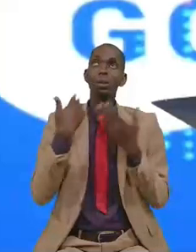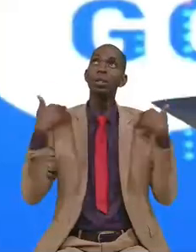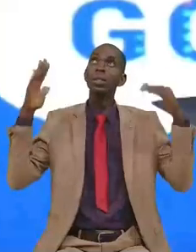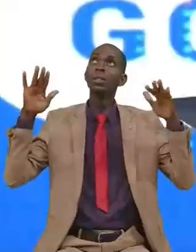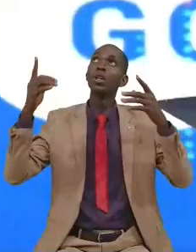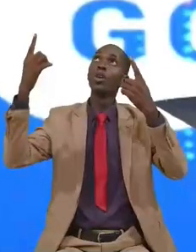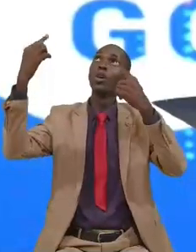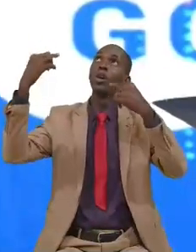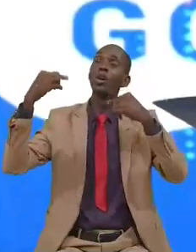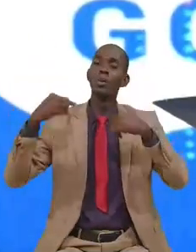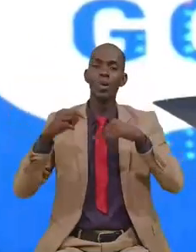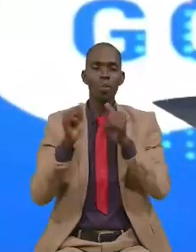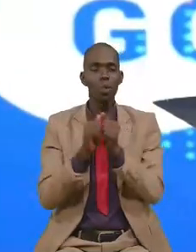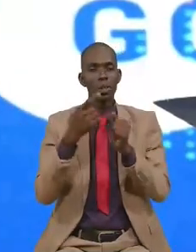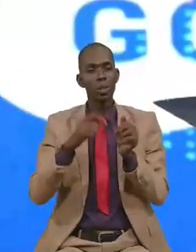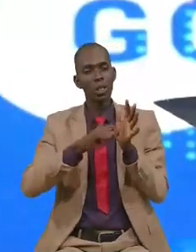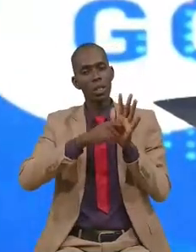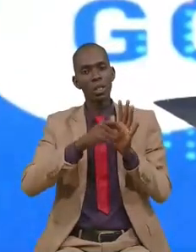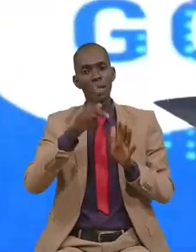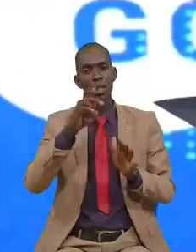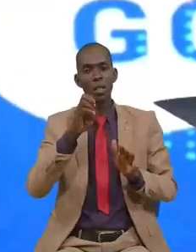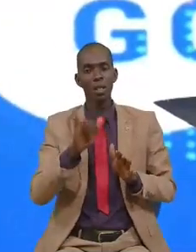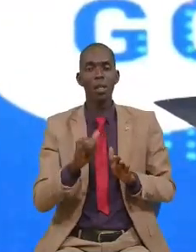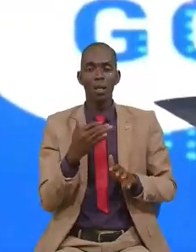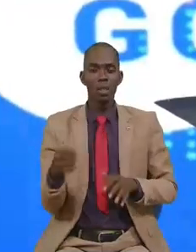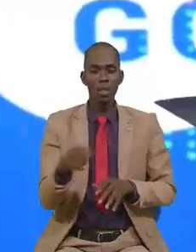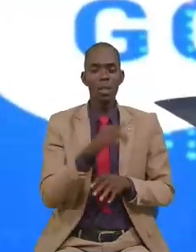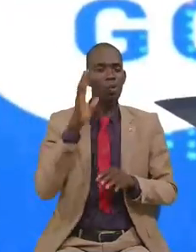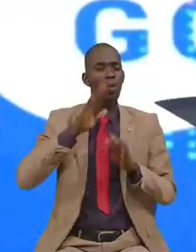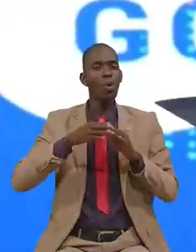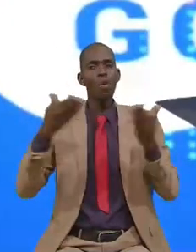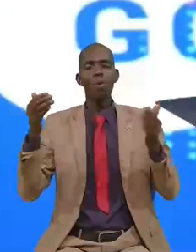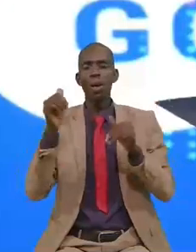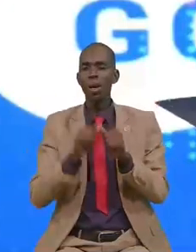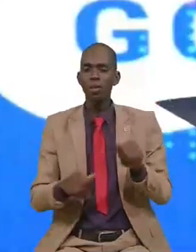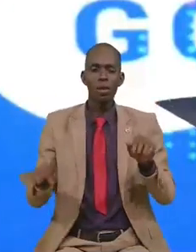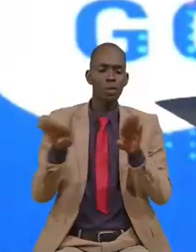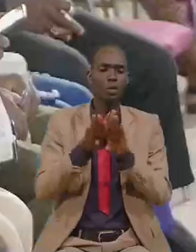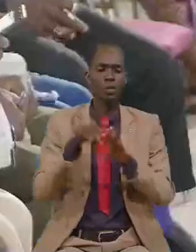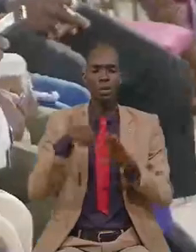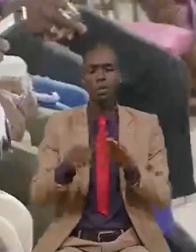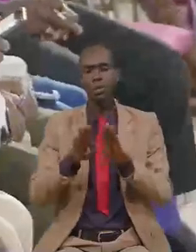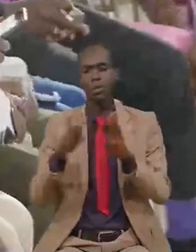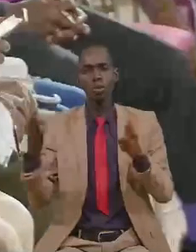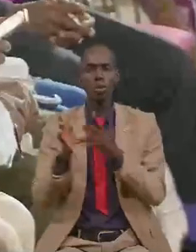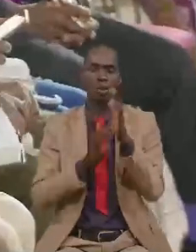ciel avec la clé et ils vont ouvrir toute porte enfermée au nom de